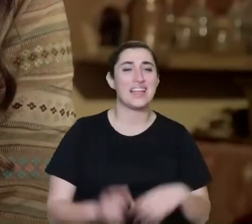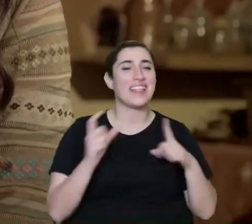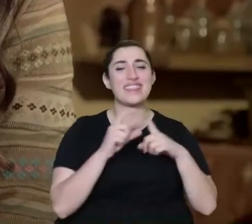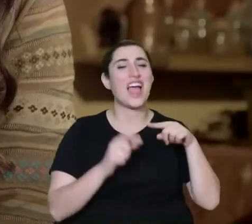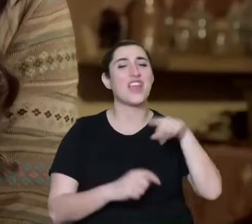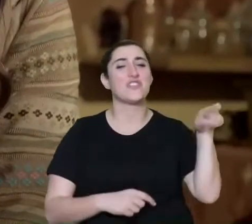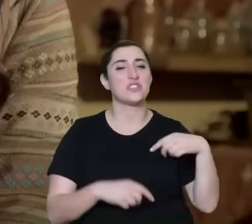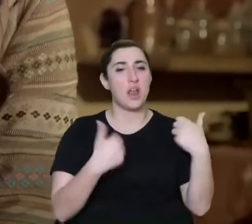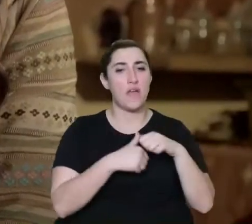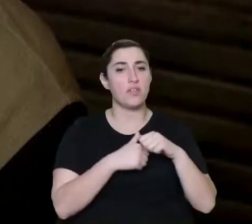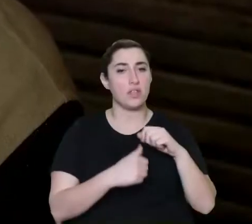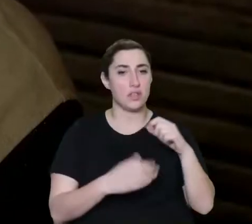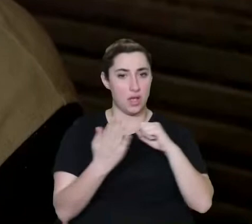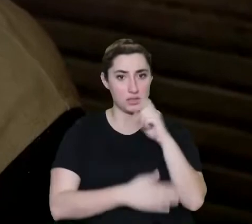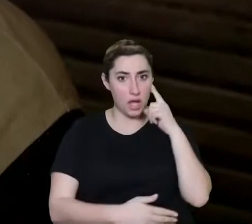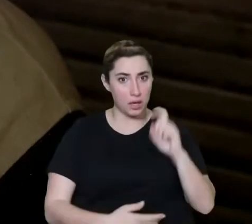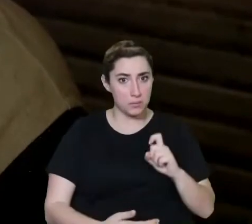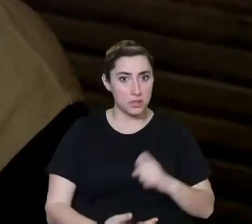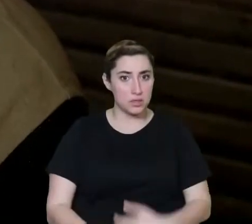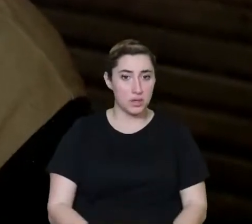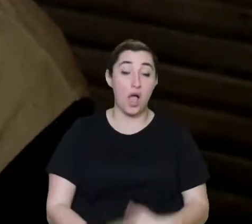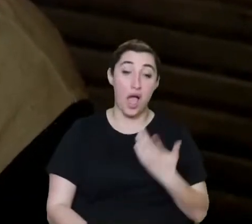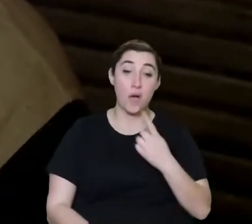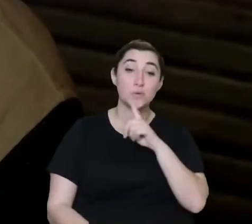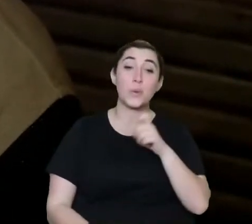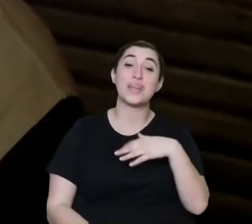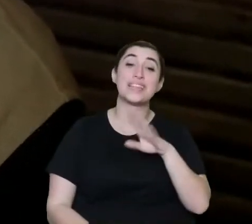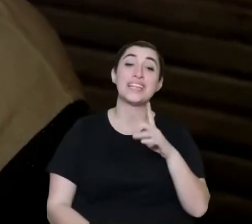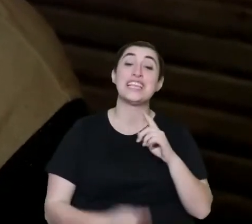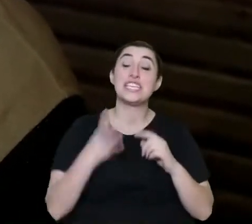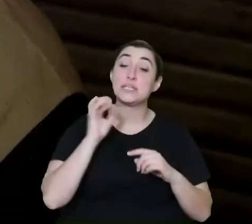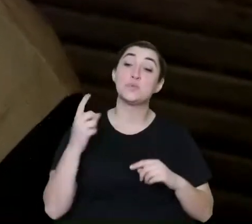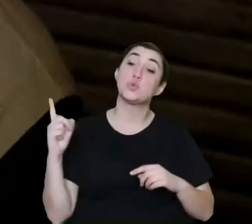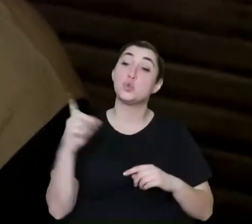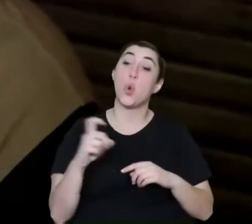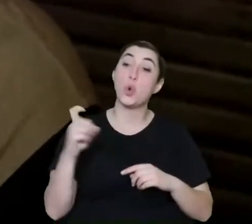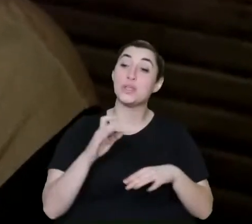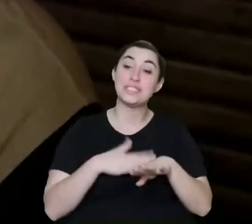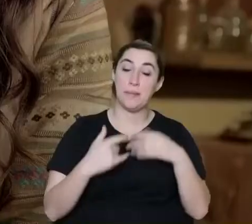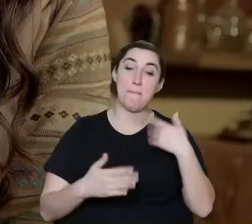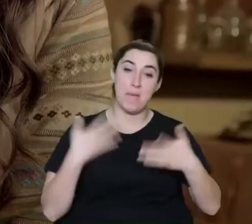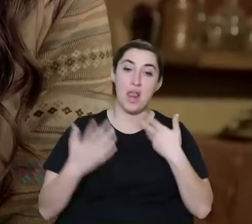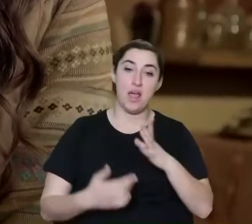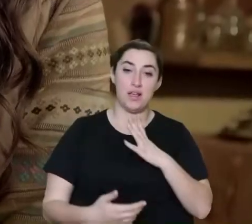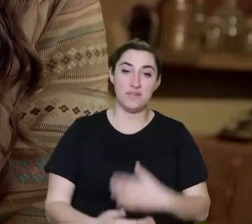Dervişler evlenemez mi? Soruyu değil de sorduran sebebi daha çok merak ettim şimdi.